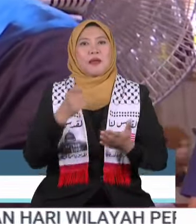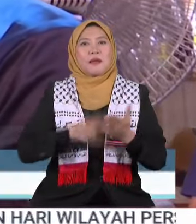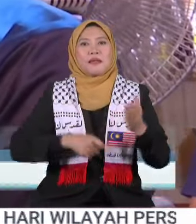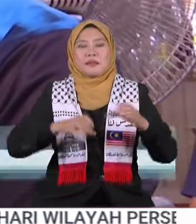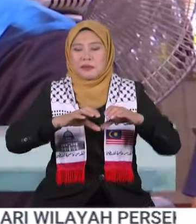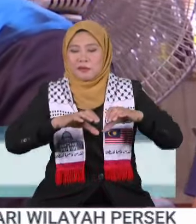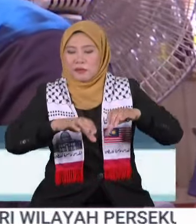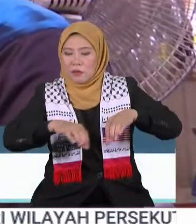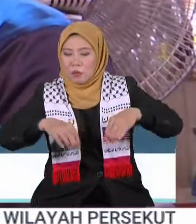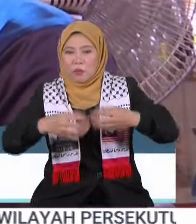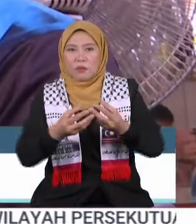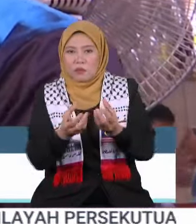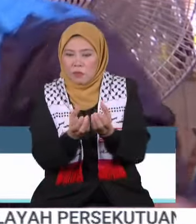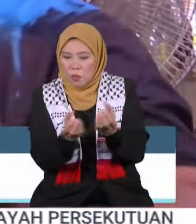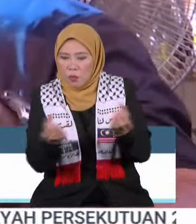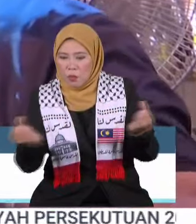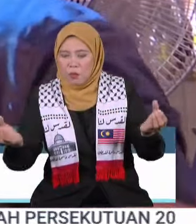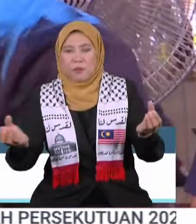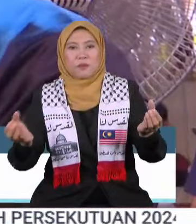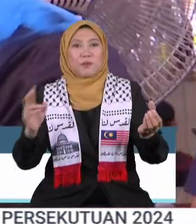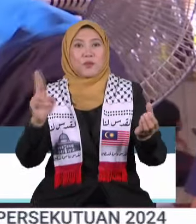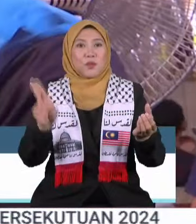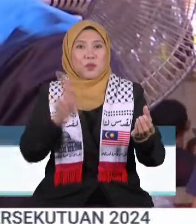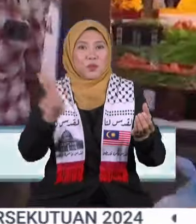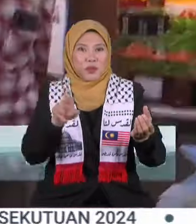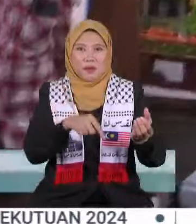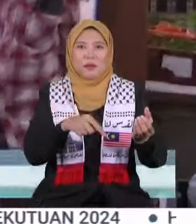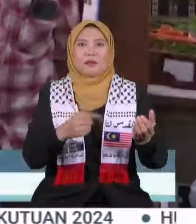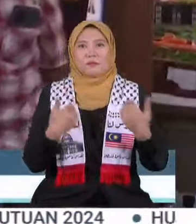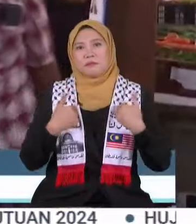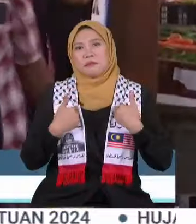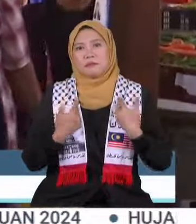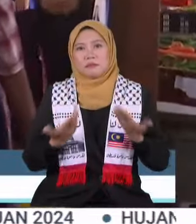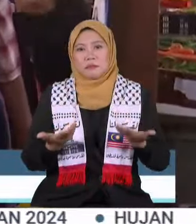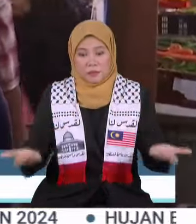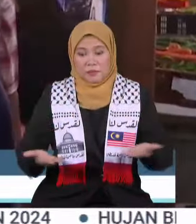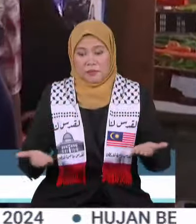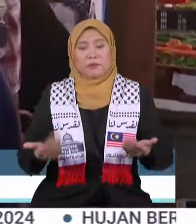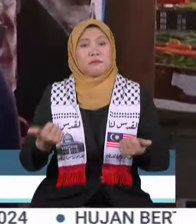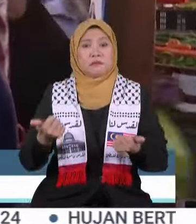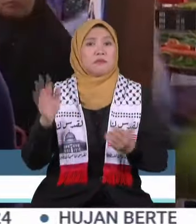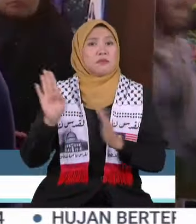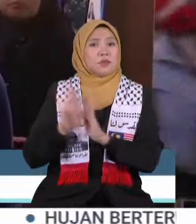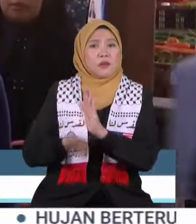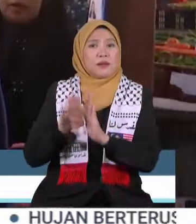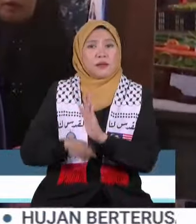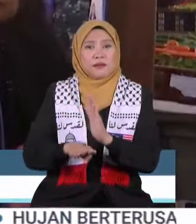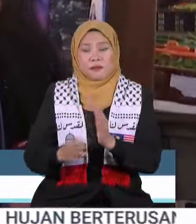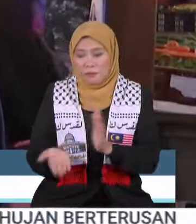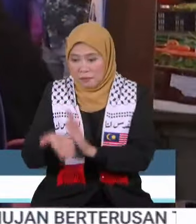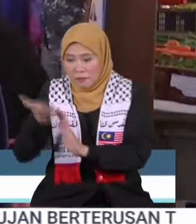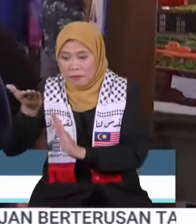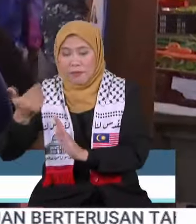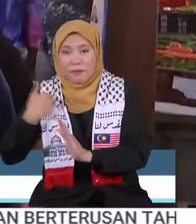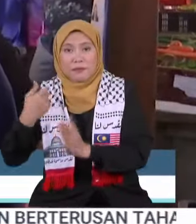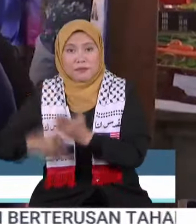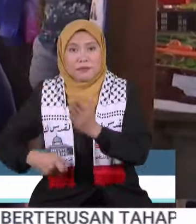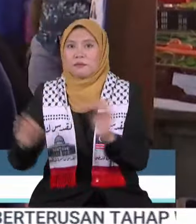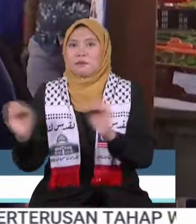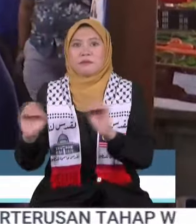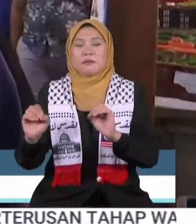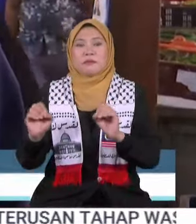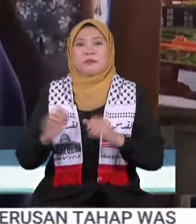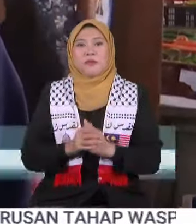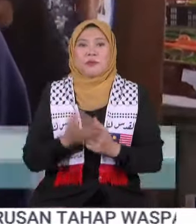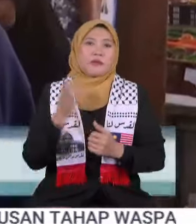naiklah. Tapi sekarang ni alhamdulillah ada penurunanlah. Tak okey murah sini. Tak ada naik hargalah. Jadi tak ada naik hargalah. Saya